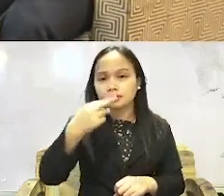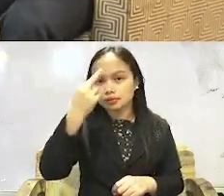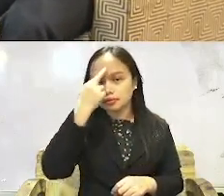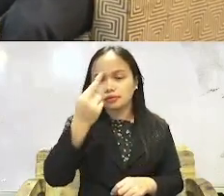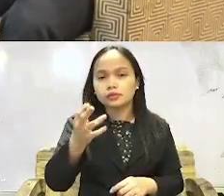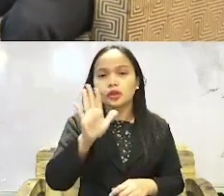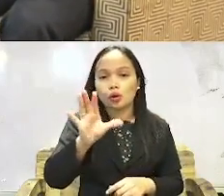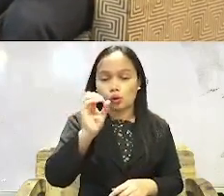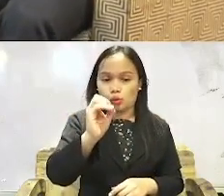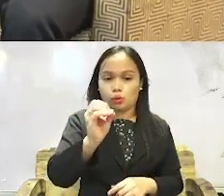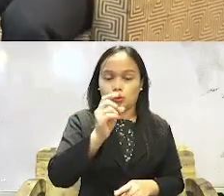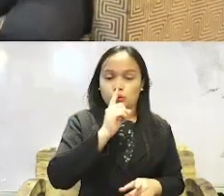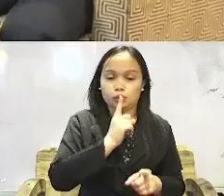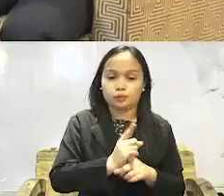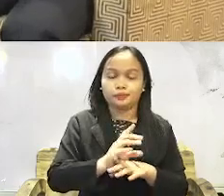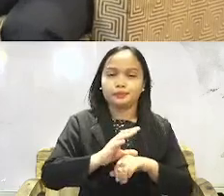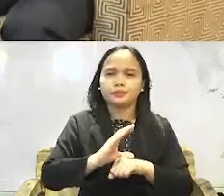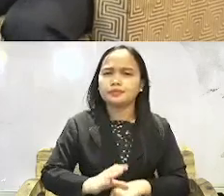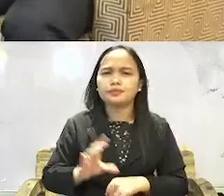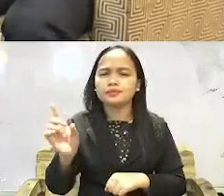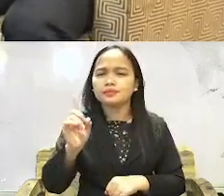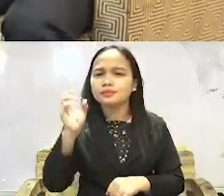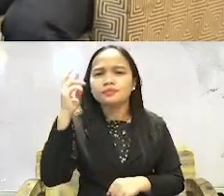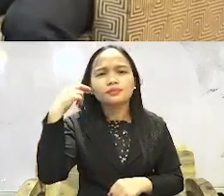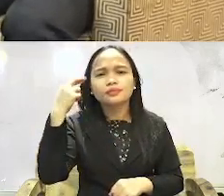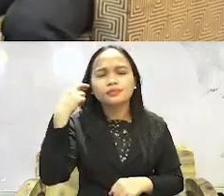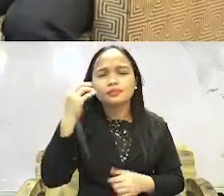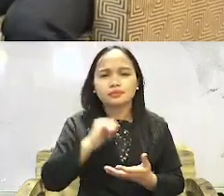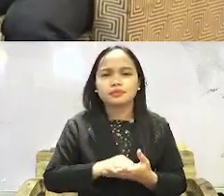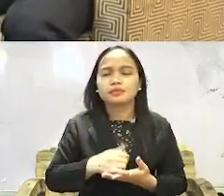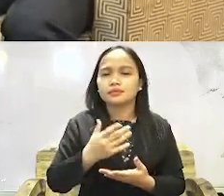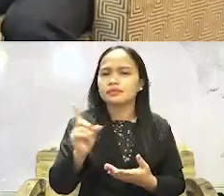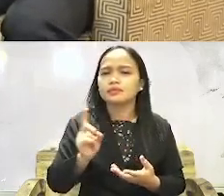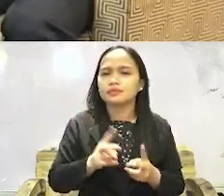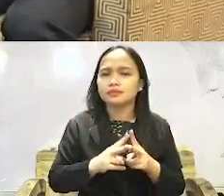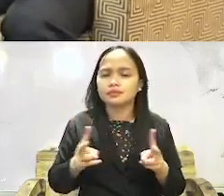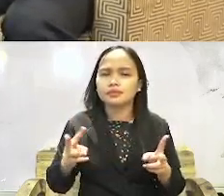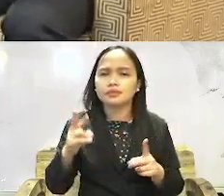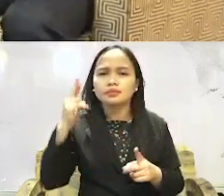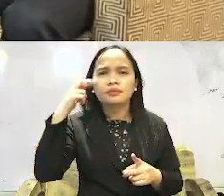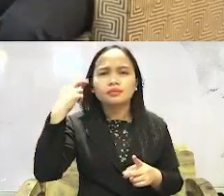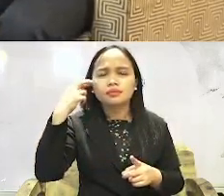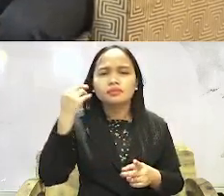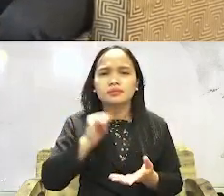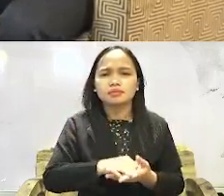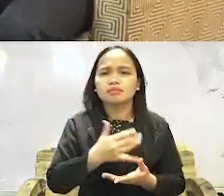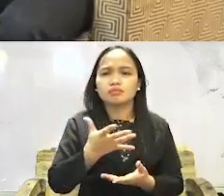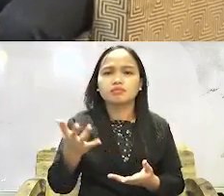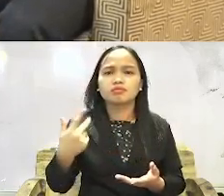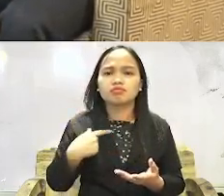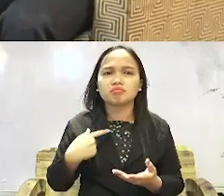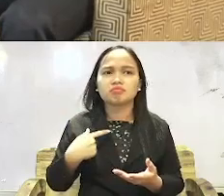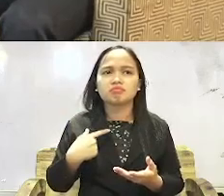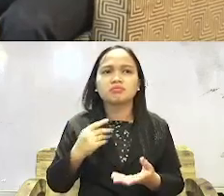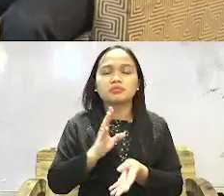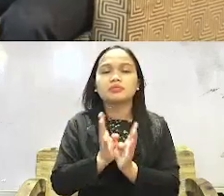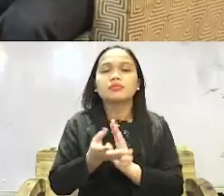kalagayan mo. Ano ngayon ang pinakarason, ang pinakamagiging dahilan para mapiansahan ka, iho at iha?